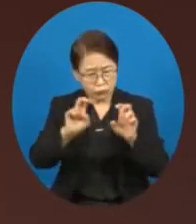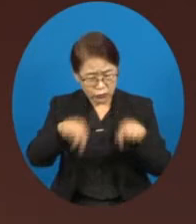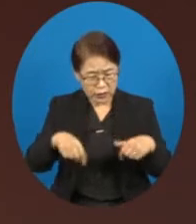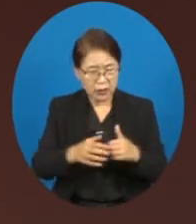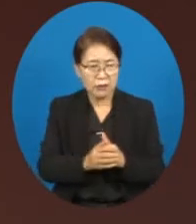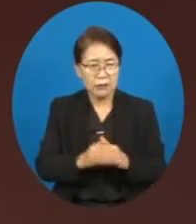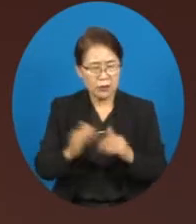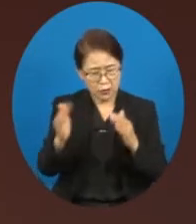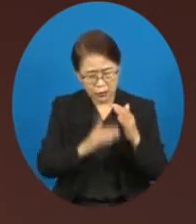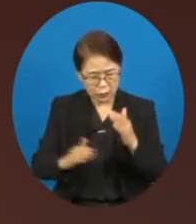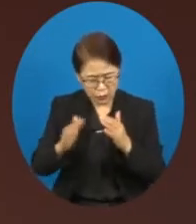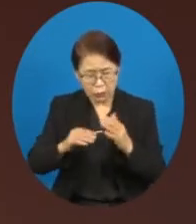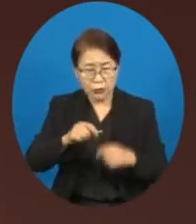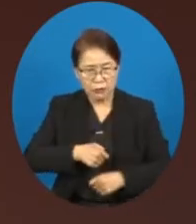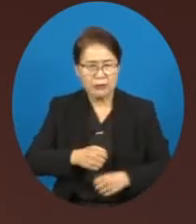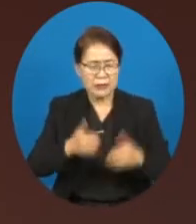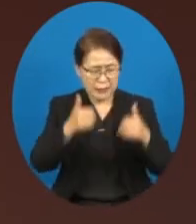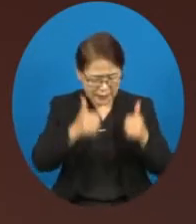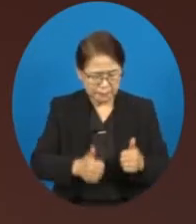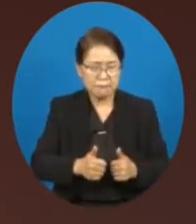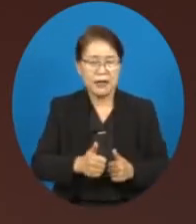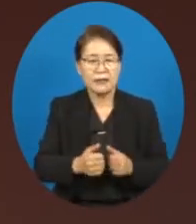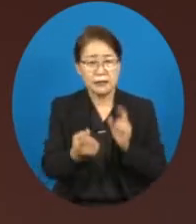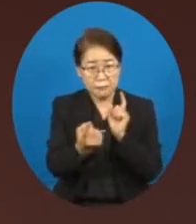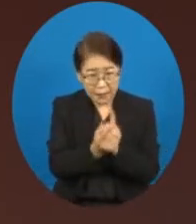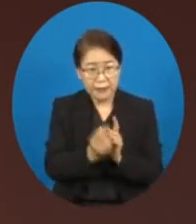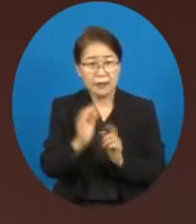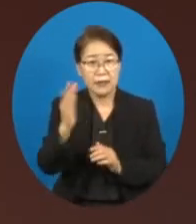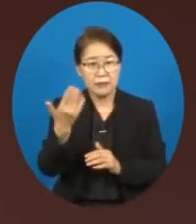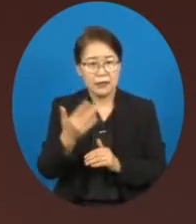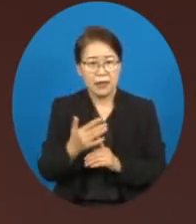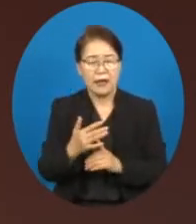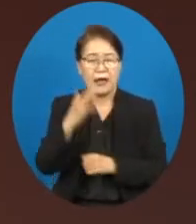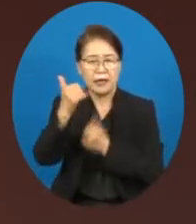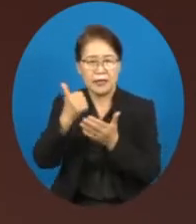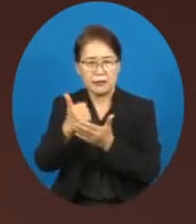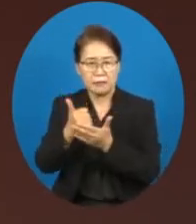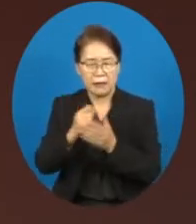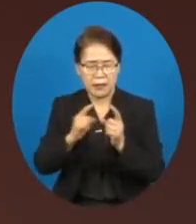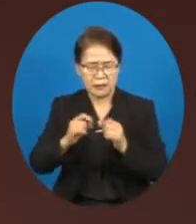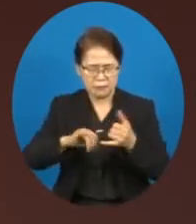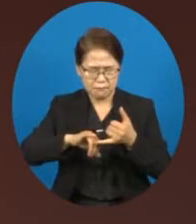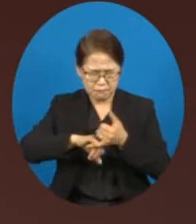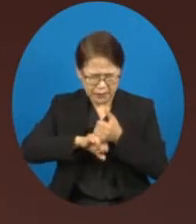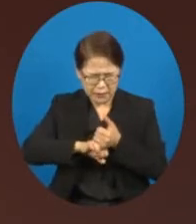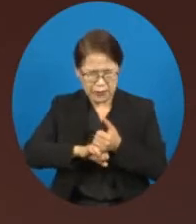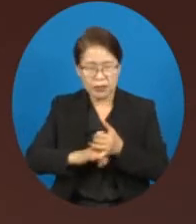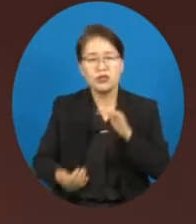심판이 임하게 될 것입니다. 하나님의 말씀은 반드시 이루어집니다.